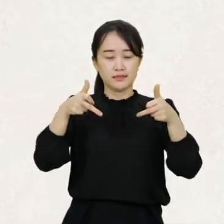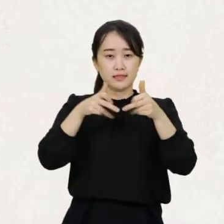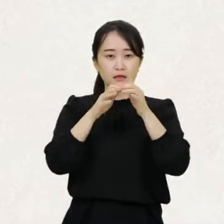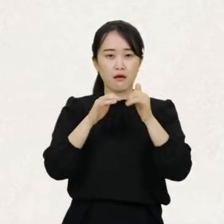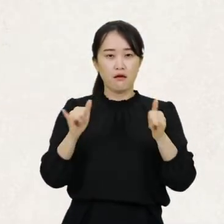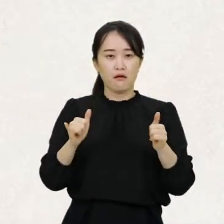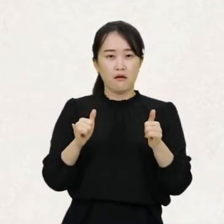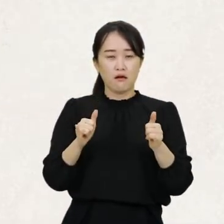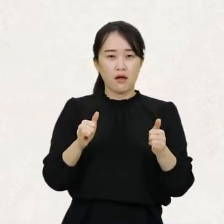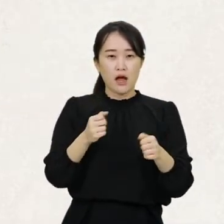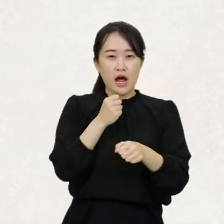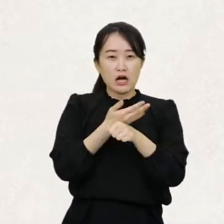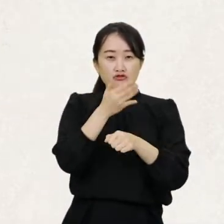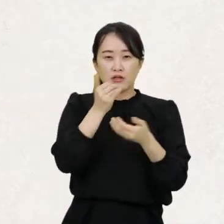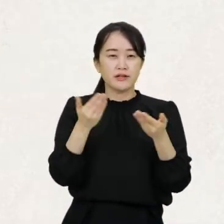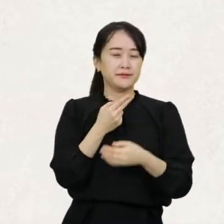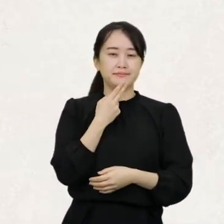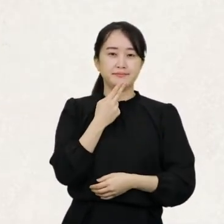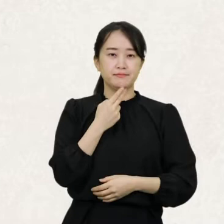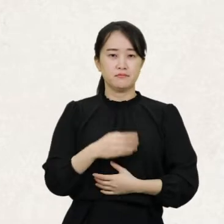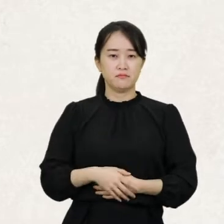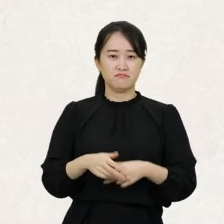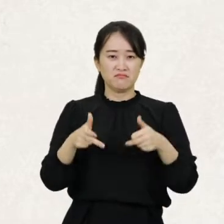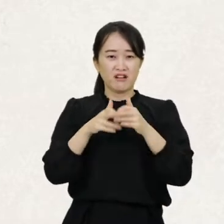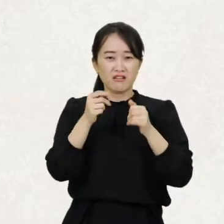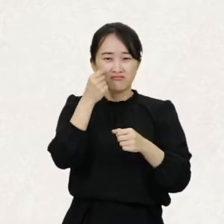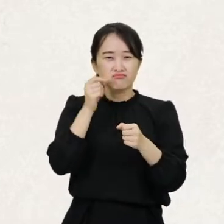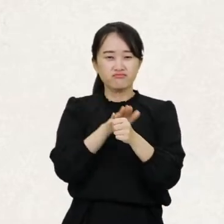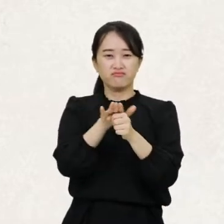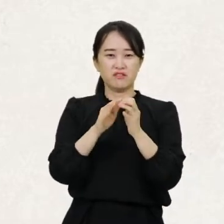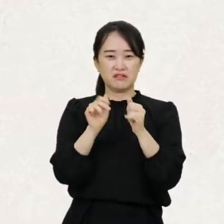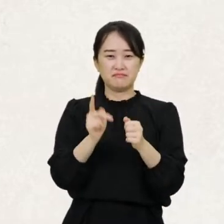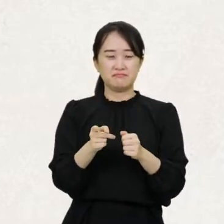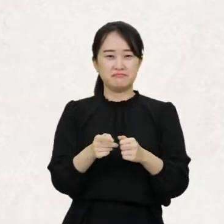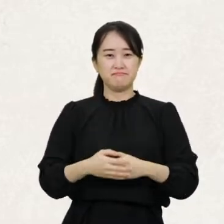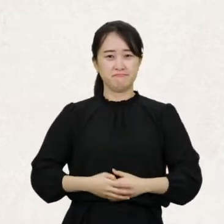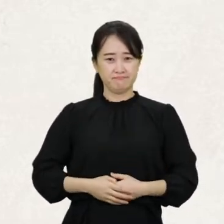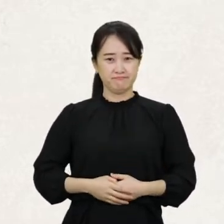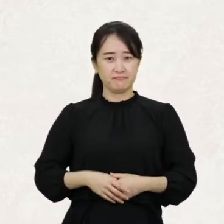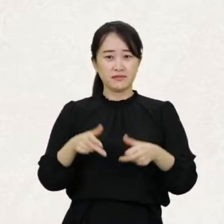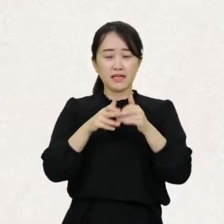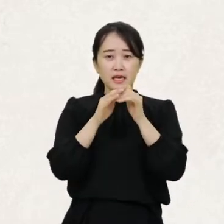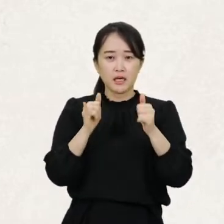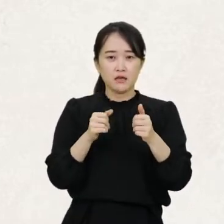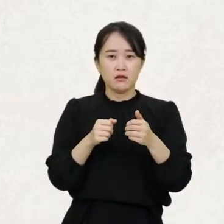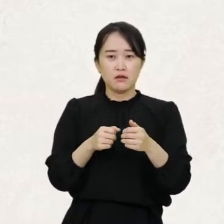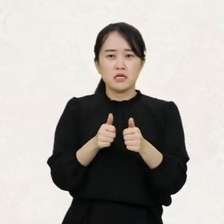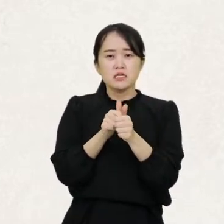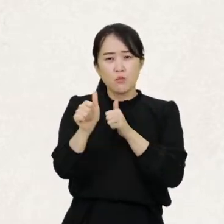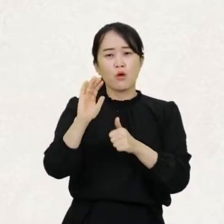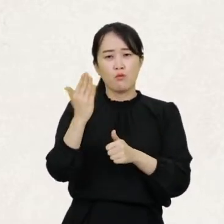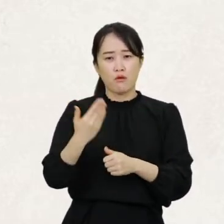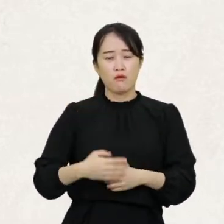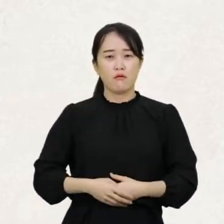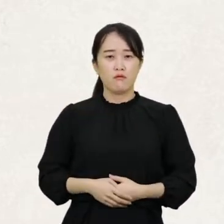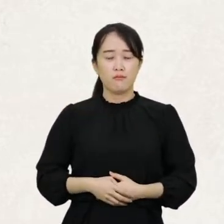장애인은 아무것도 할 수 없어. 장애인은 불쌍한 사람들이야. 장애는 극복해야 하는